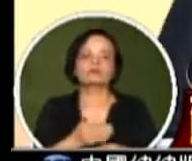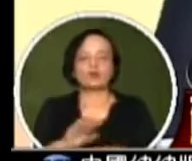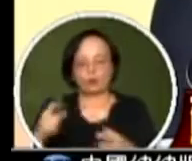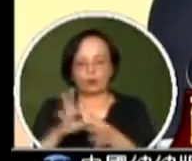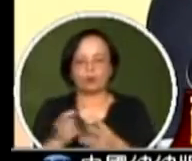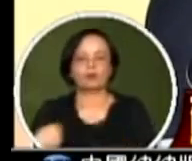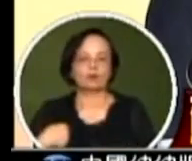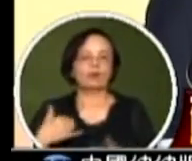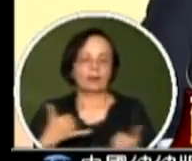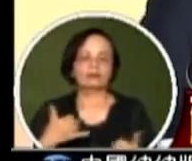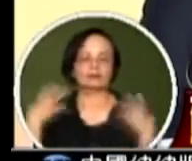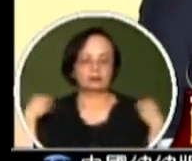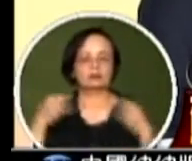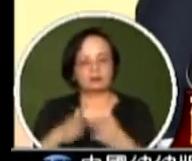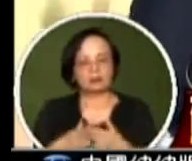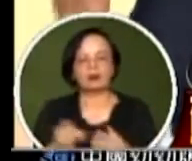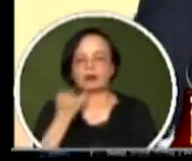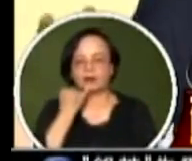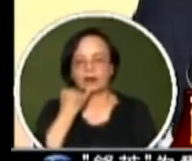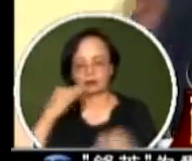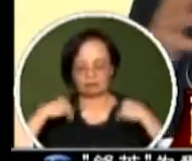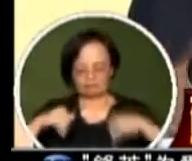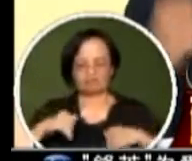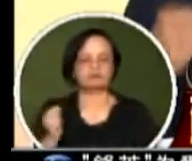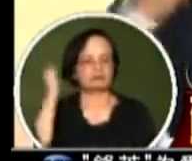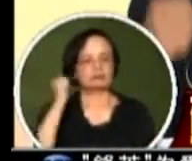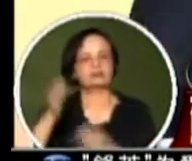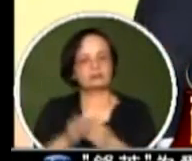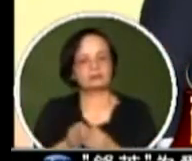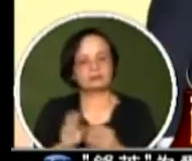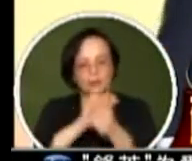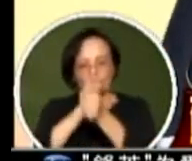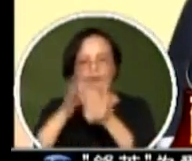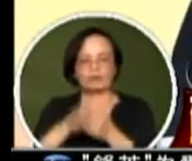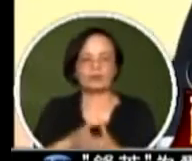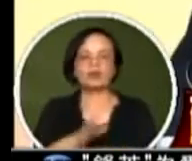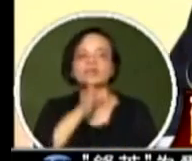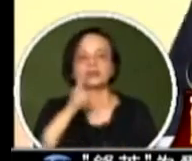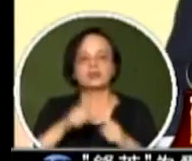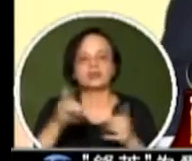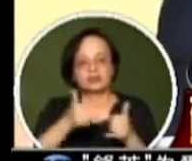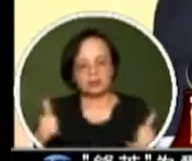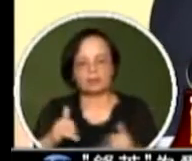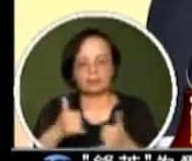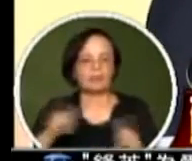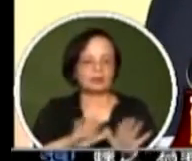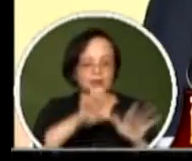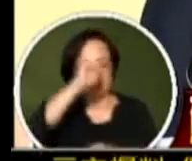力量。所以第三项，这方面就是人民最高的权利，民进党嘛甲人民徛做